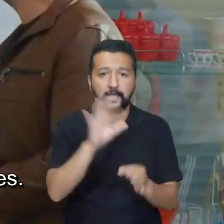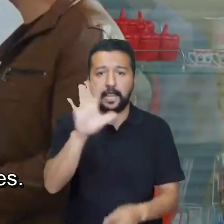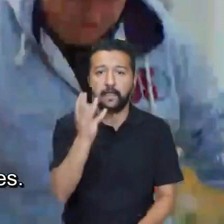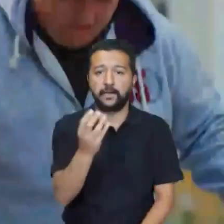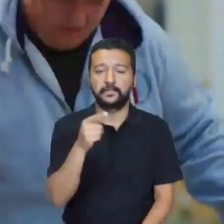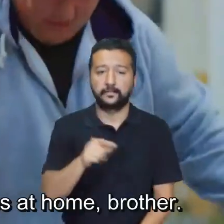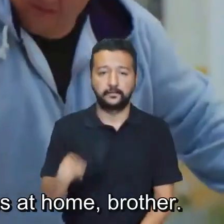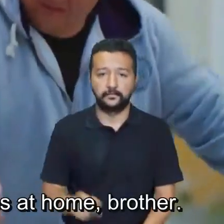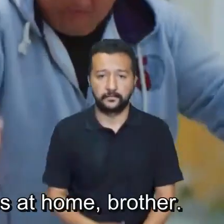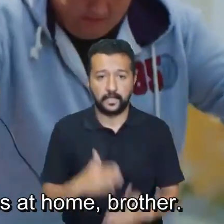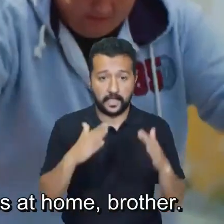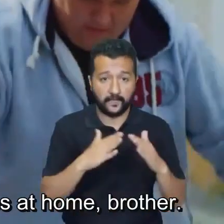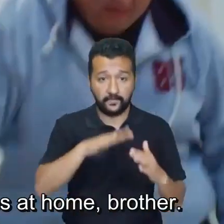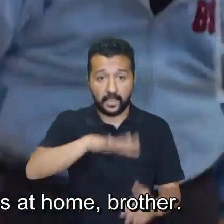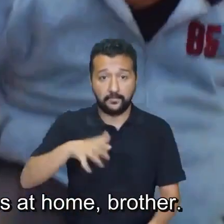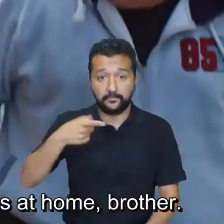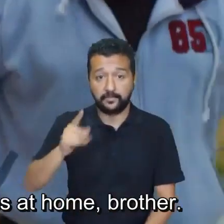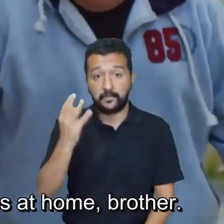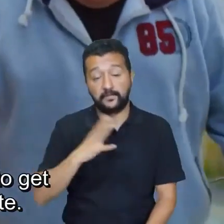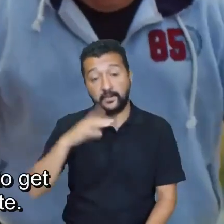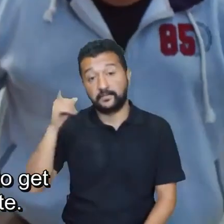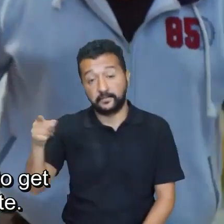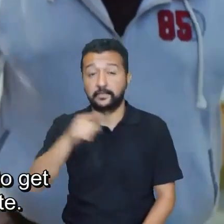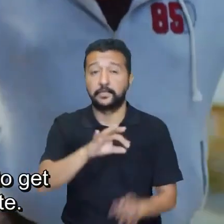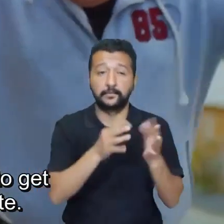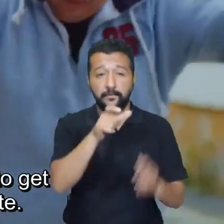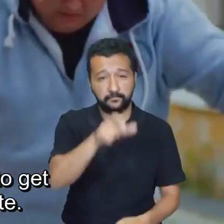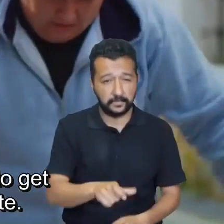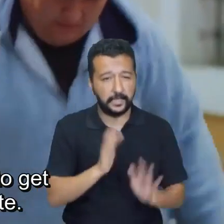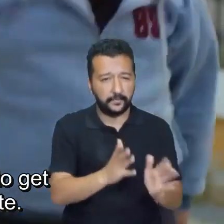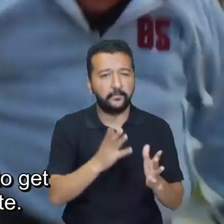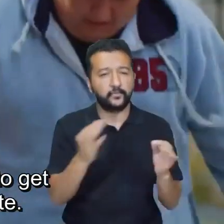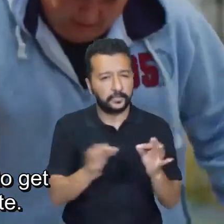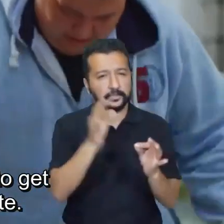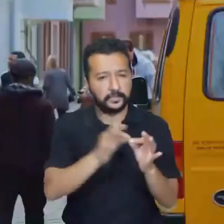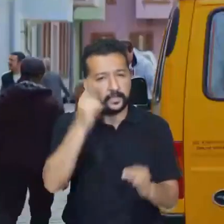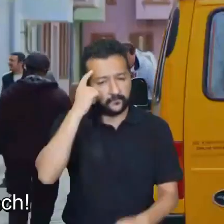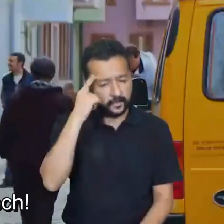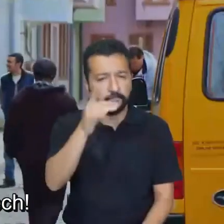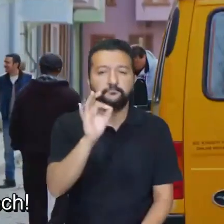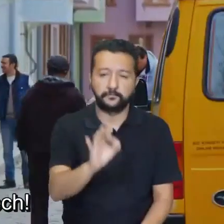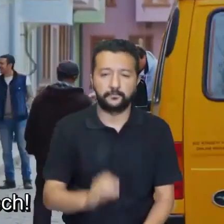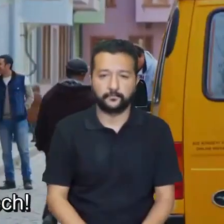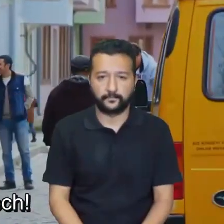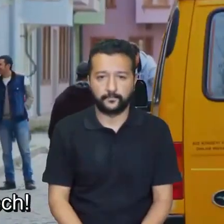5 dikiş 50 bardak. Of. Evde 55 bin bardak daha var abi. Demek ki sen bu gidişle daha çok diktirirsin kafayı.